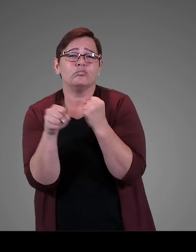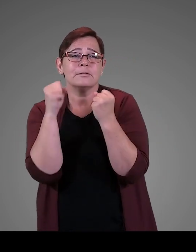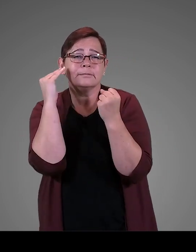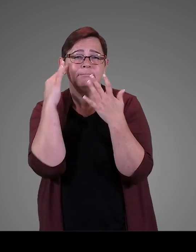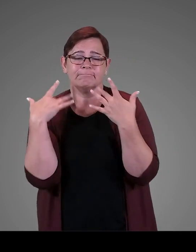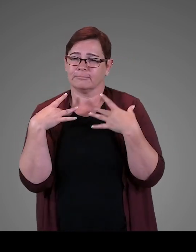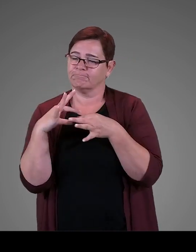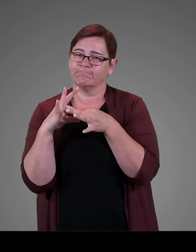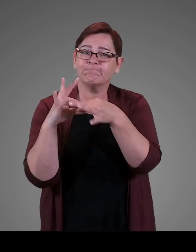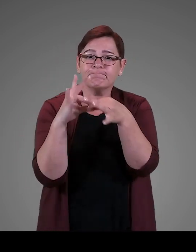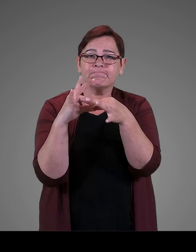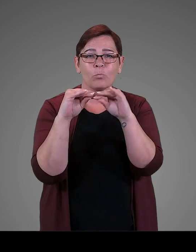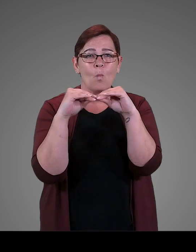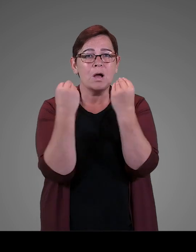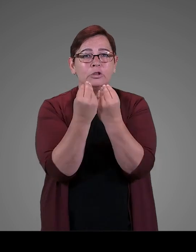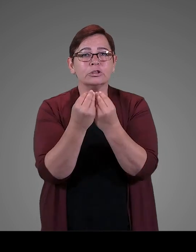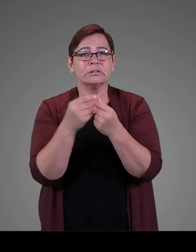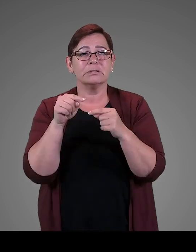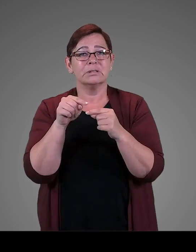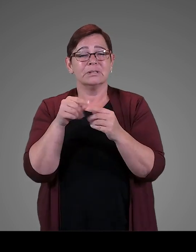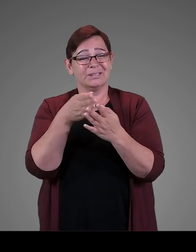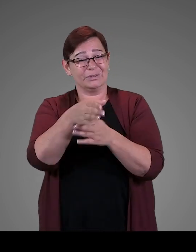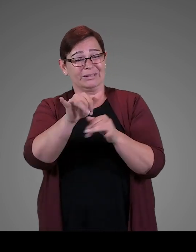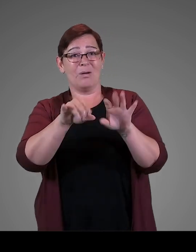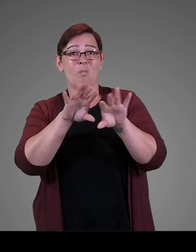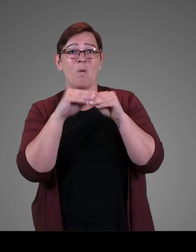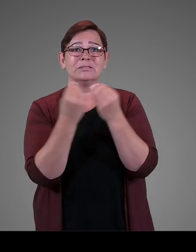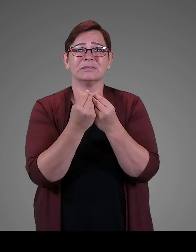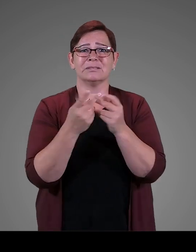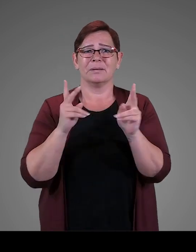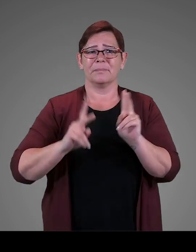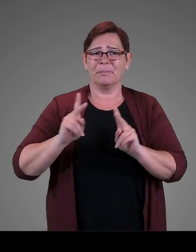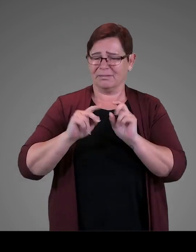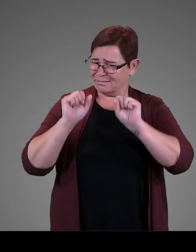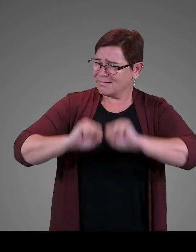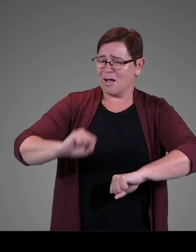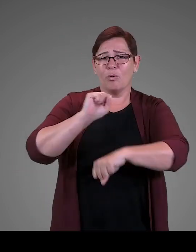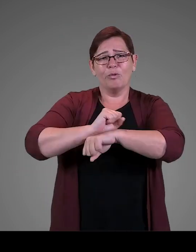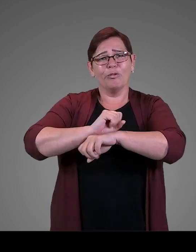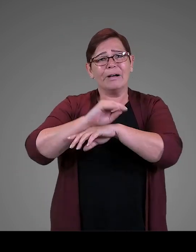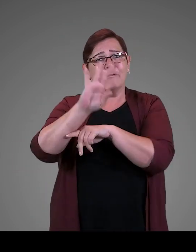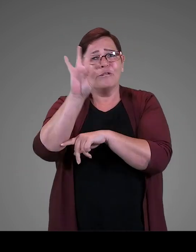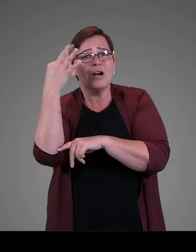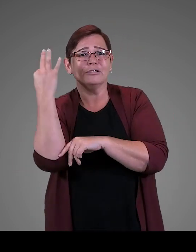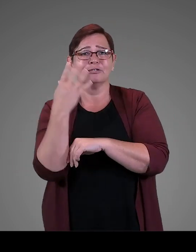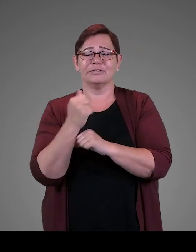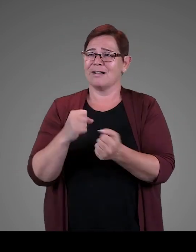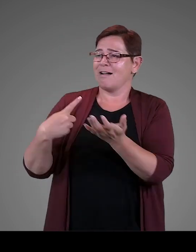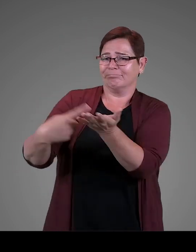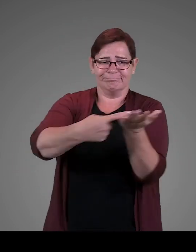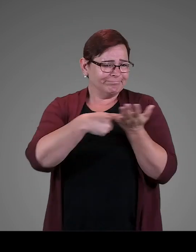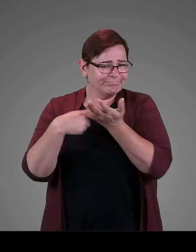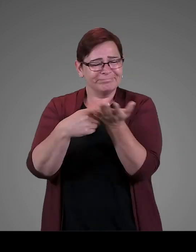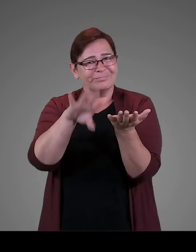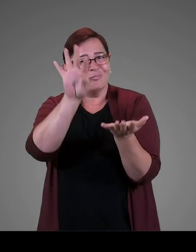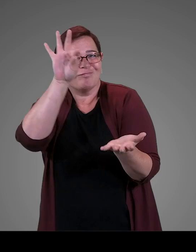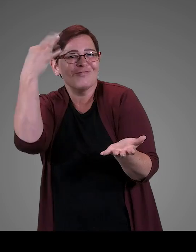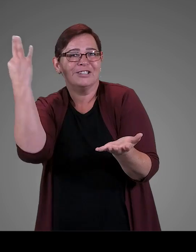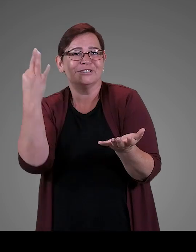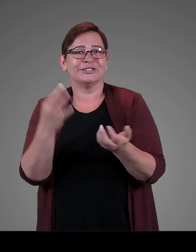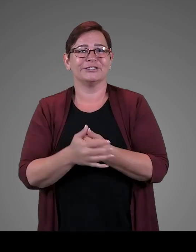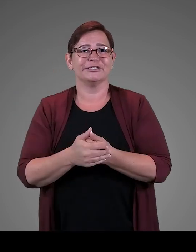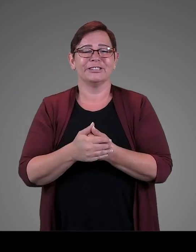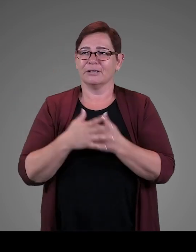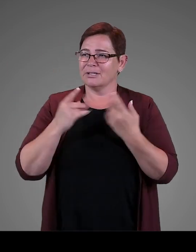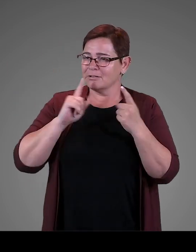puis ressentent un très fort sentiment d'appartenance envers l'organisme, parce que c'est un peu à travers cet organisme-là que les gens arrivent à travailler en